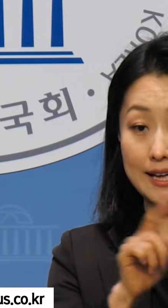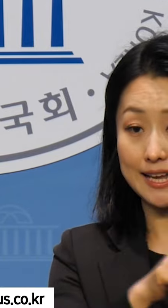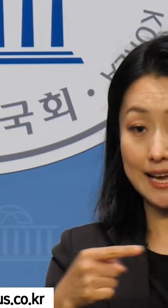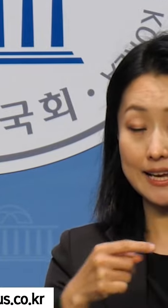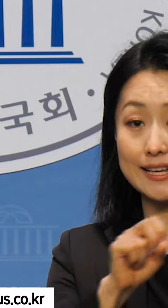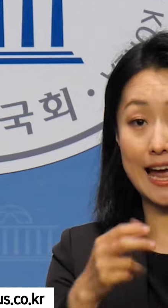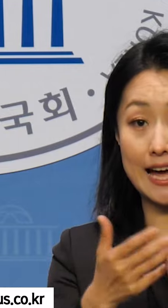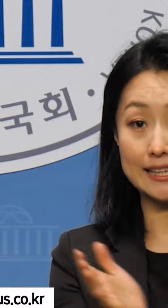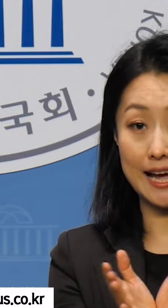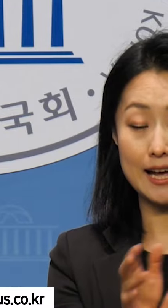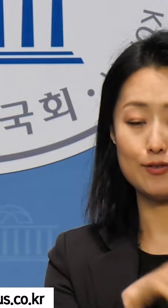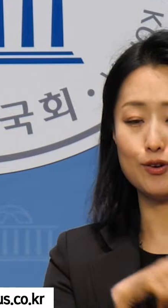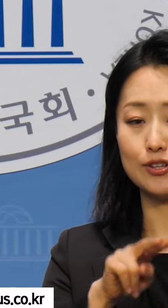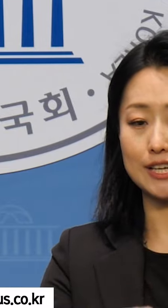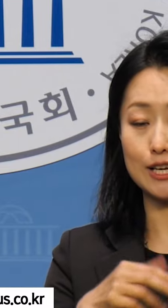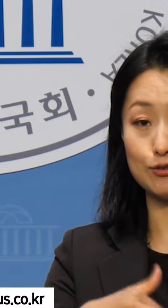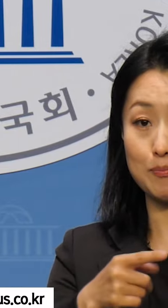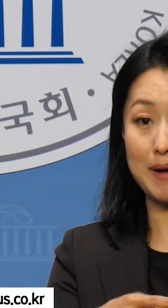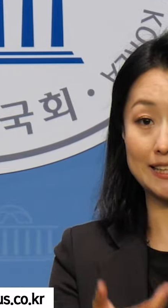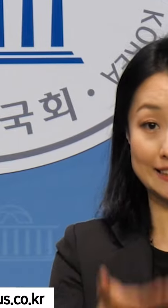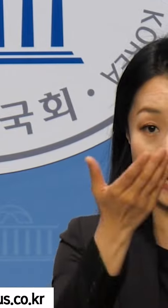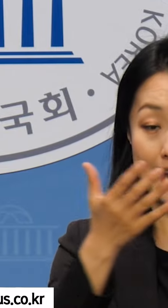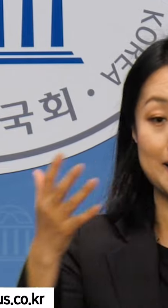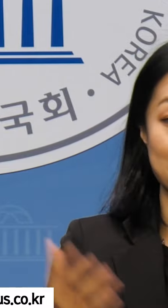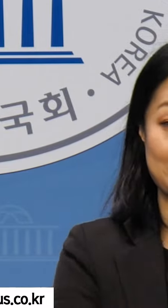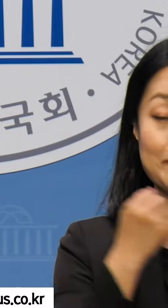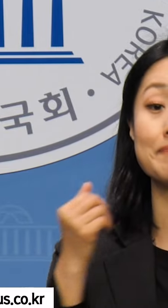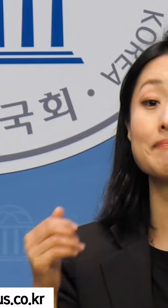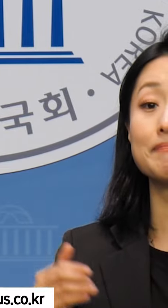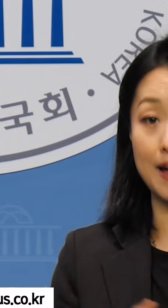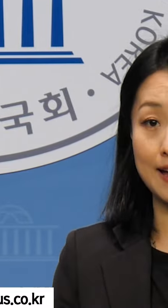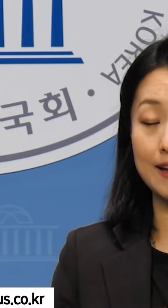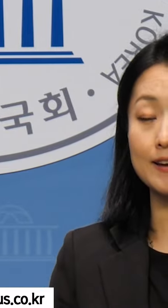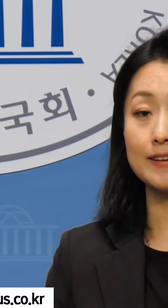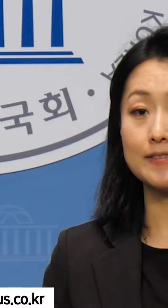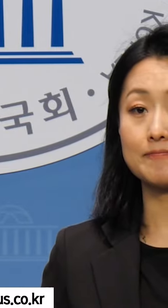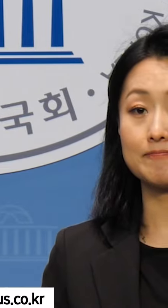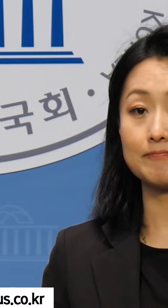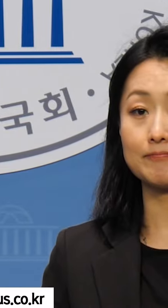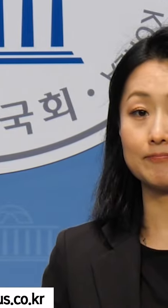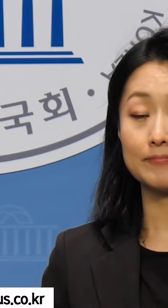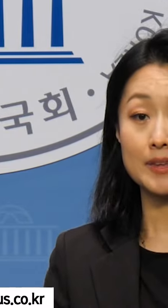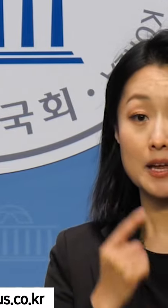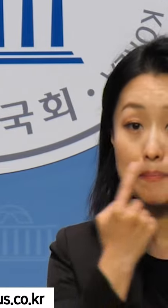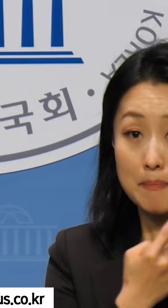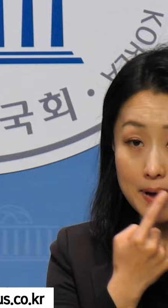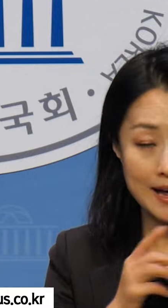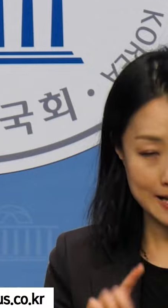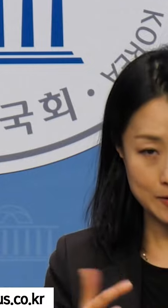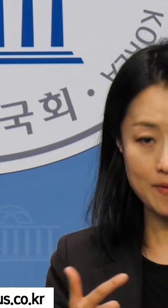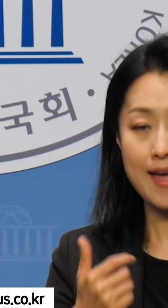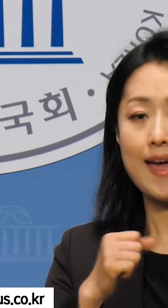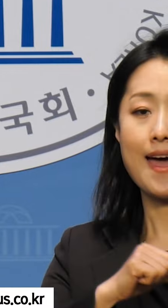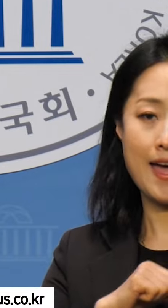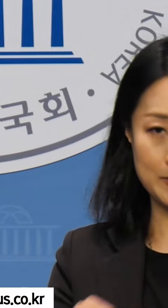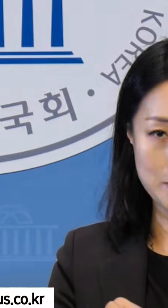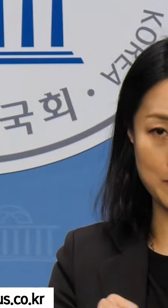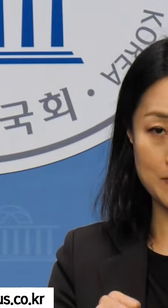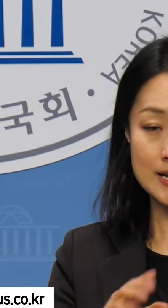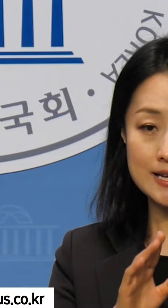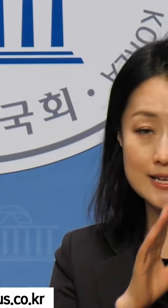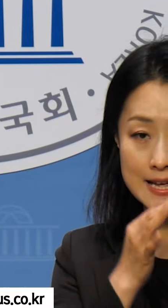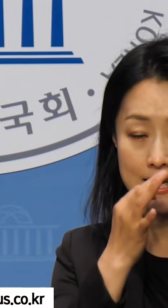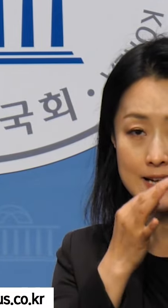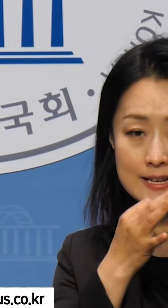민주당이 의석수 과반을 가져가는 헌정사상 초유의 성과도 달성해냈습니다. 말보다는 행동으로, 성과로,